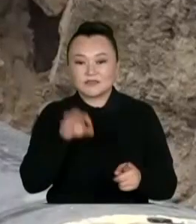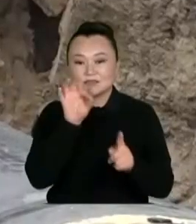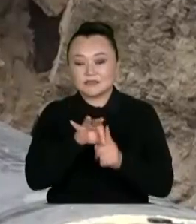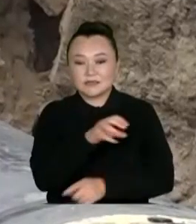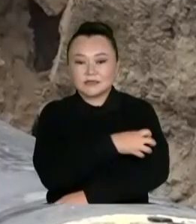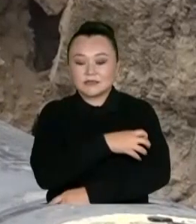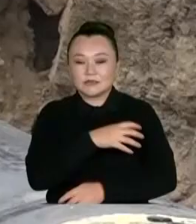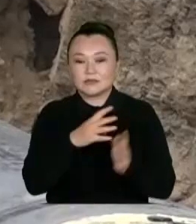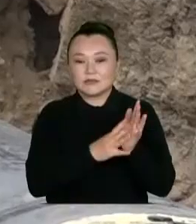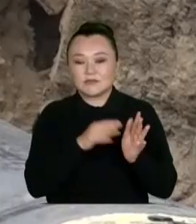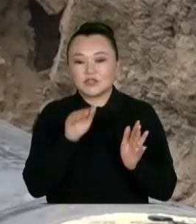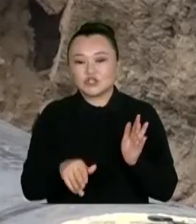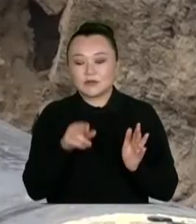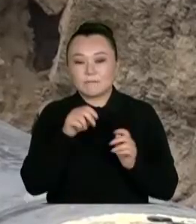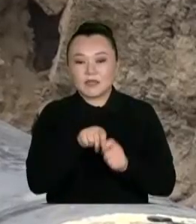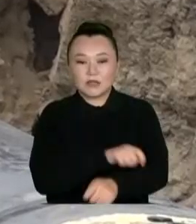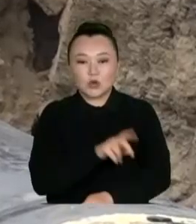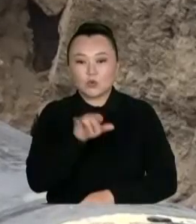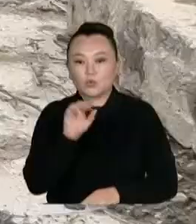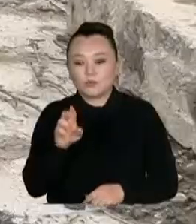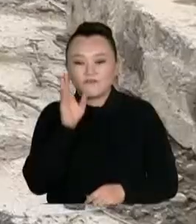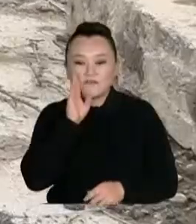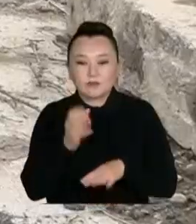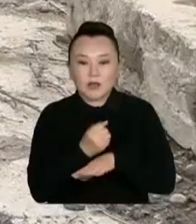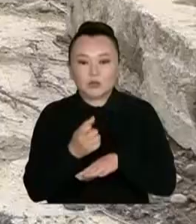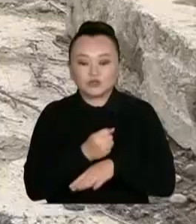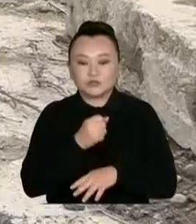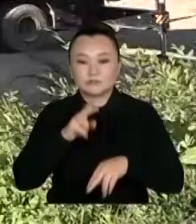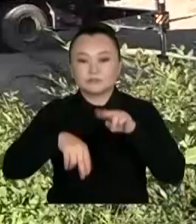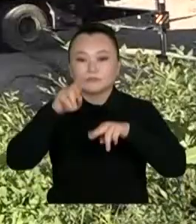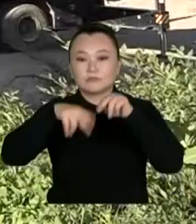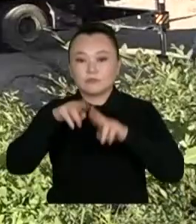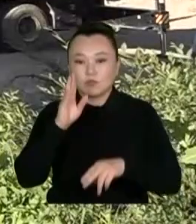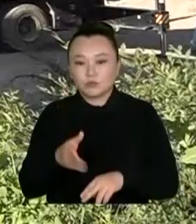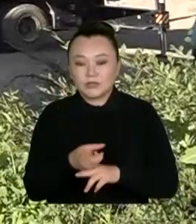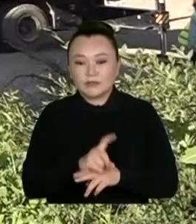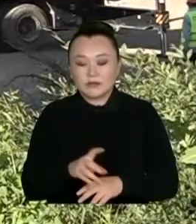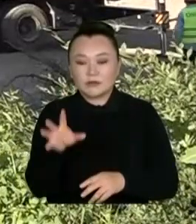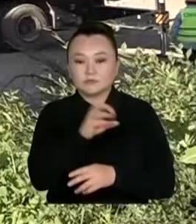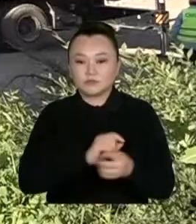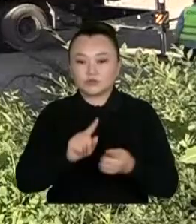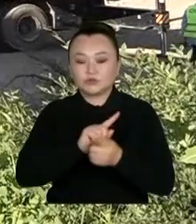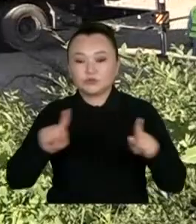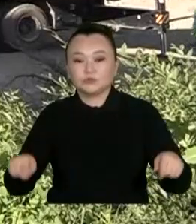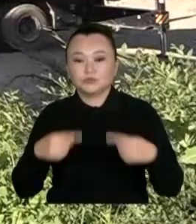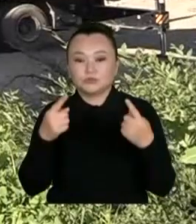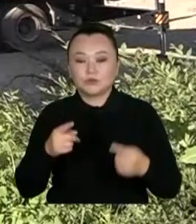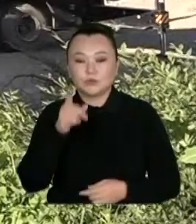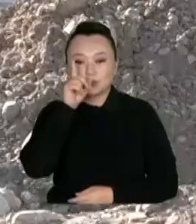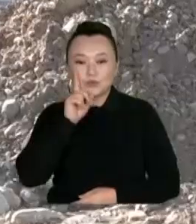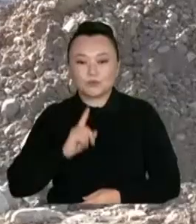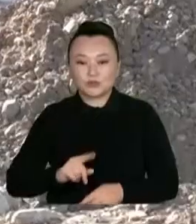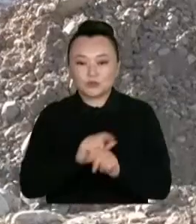тәулігіне 9000 метр куб болатын су алу ғимаратының құрылысы жүргізіледі. Ауданда әлеуметтік инфрақұрылымды дамыту үшін жайлы мектеп ұлттық